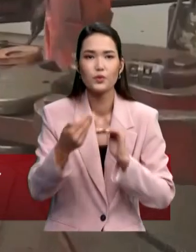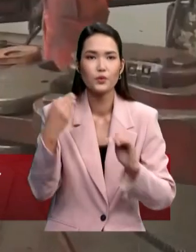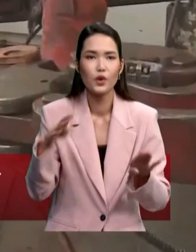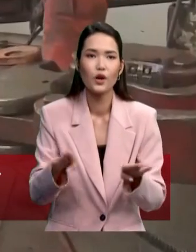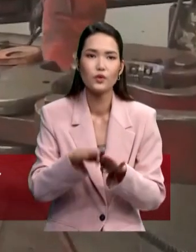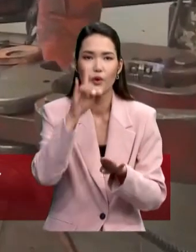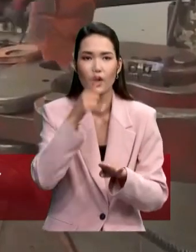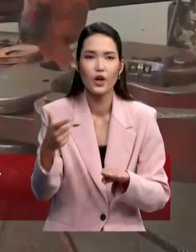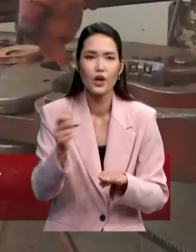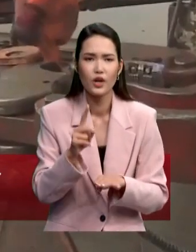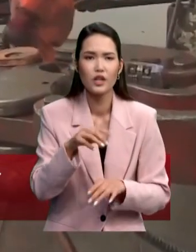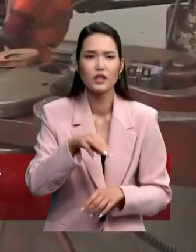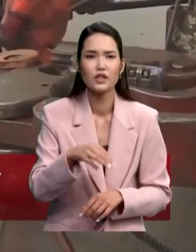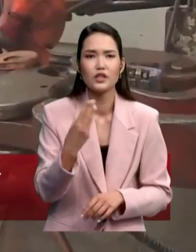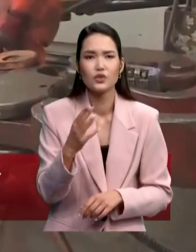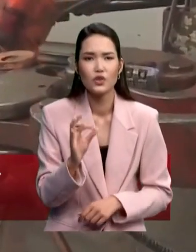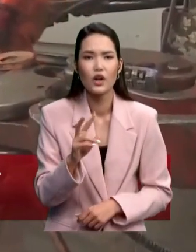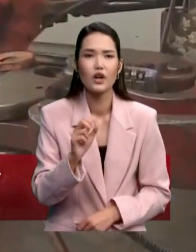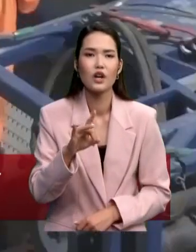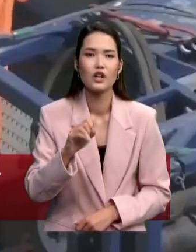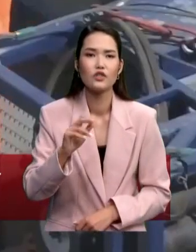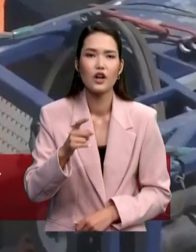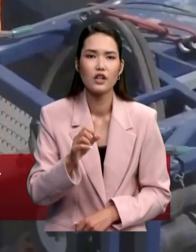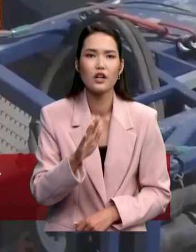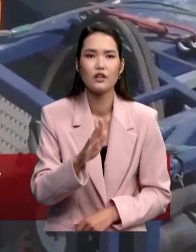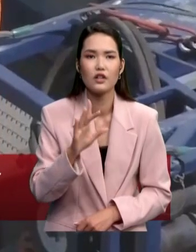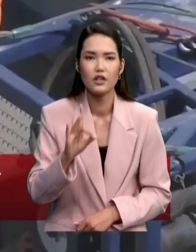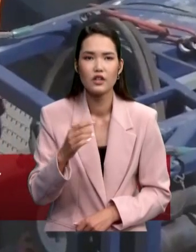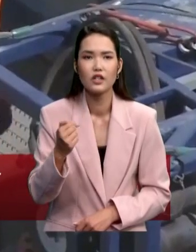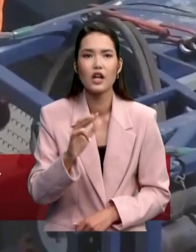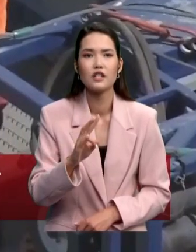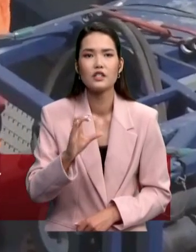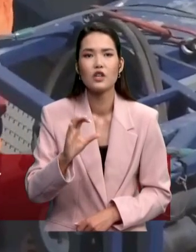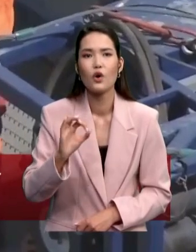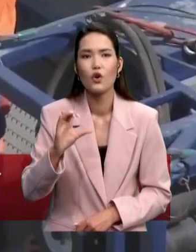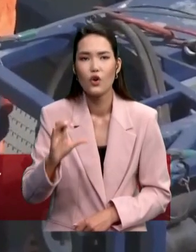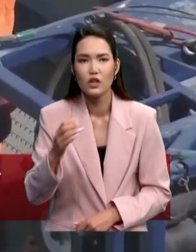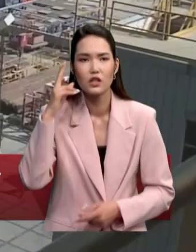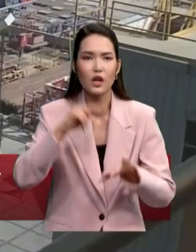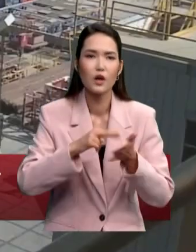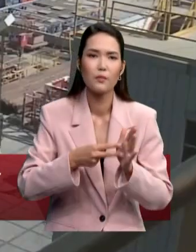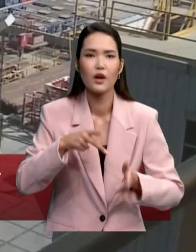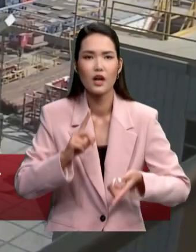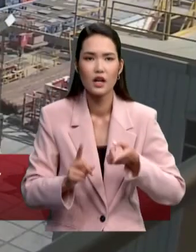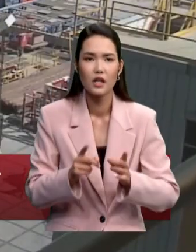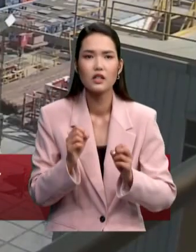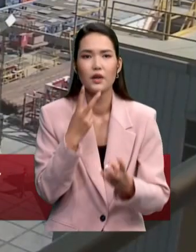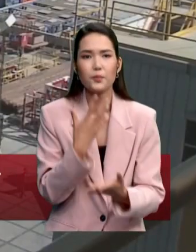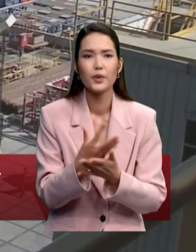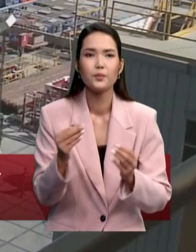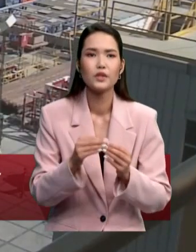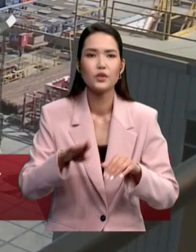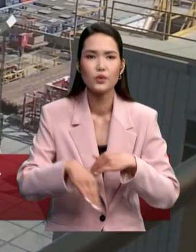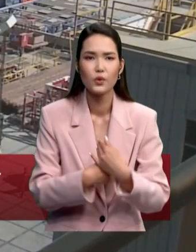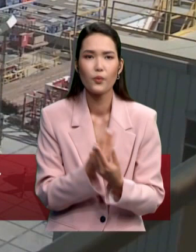такими нефтегазовыми консорциумами, как ТШО, Карачаганак, British Petroleum и NCOC, планировал реализовать как минимум 10